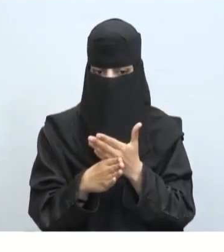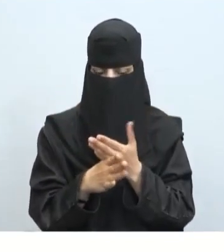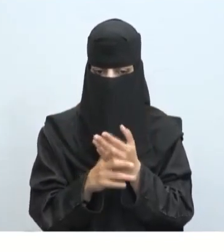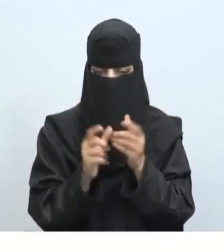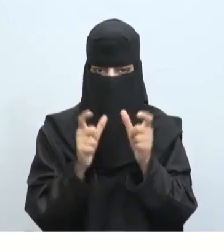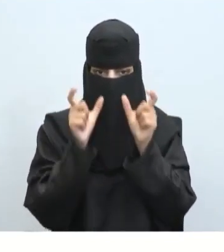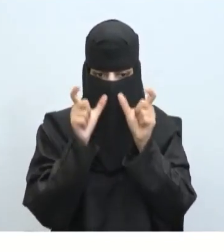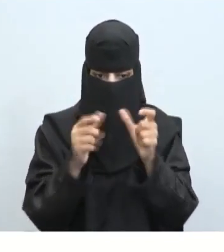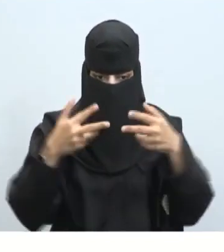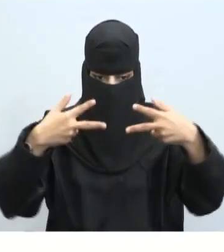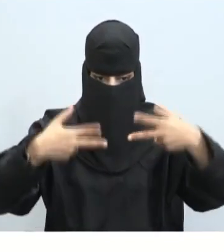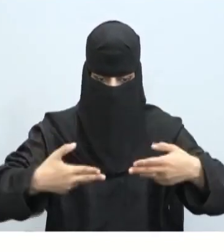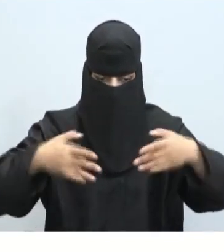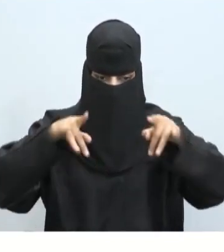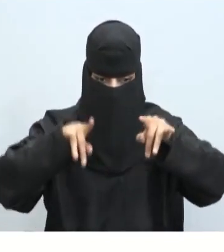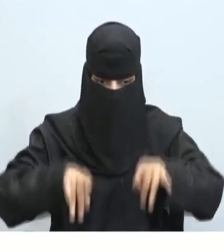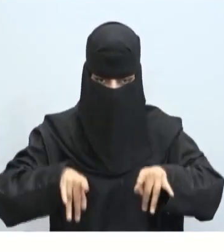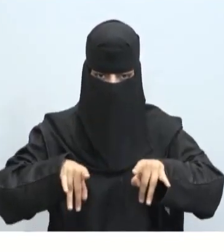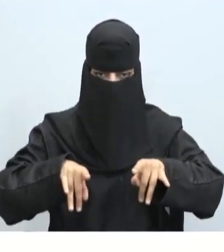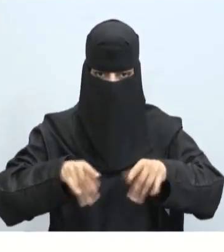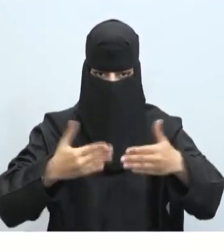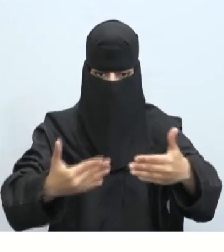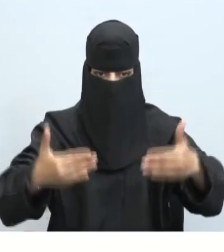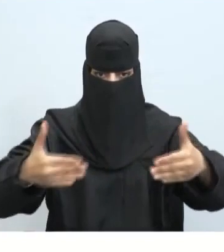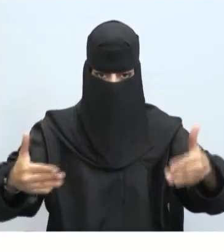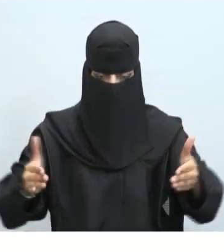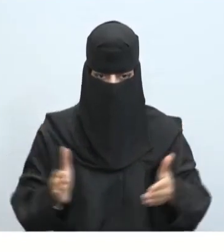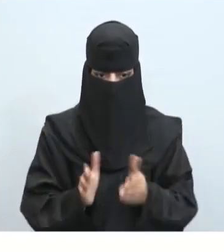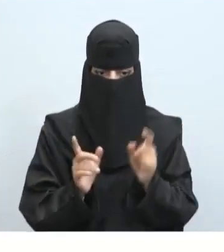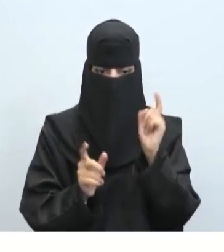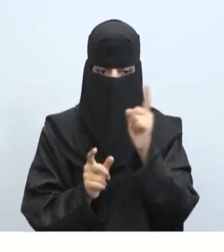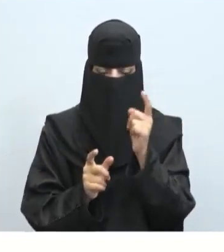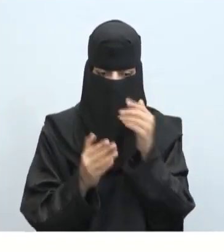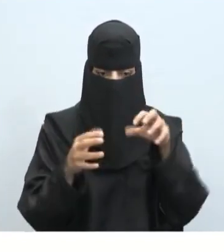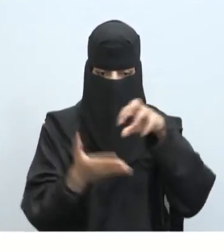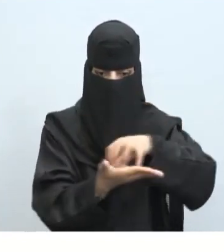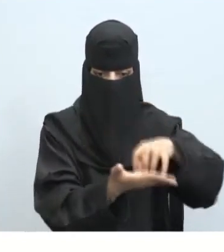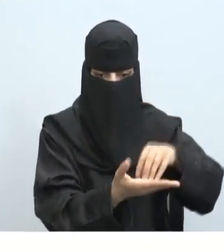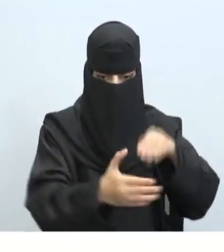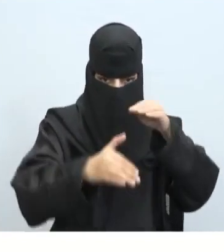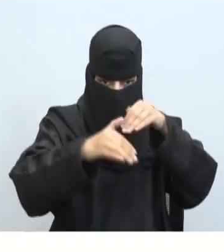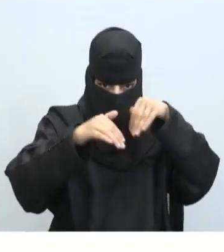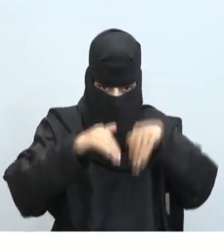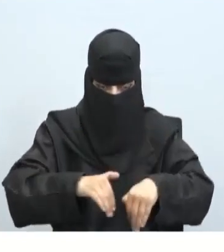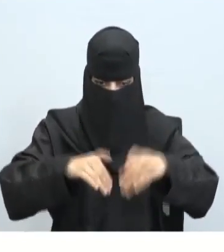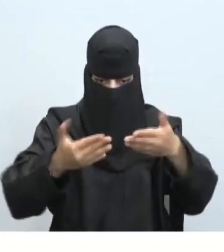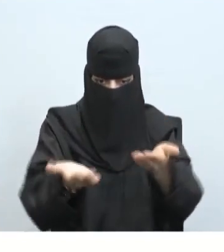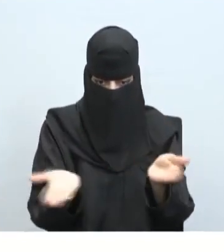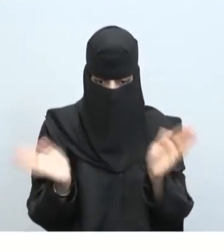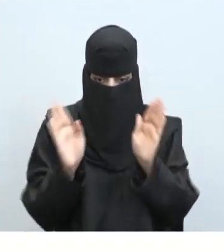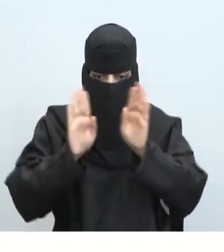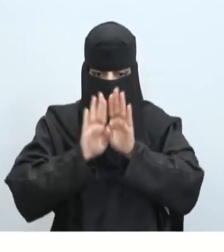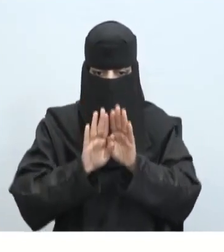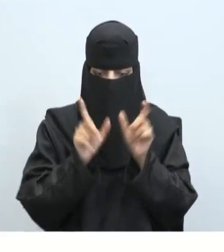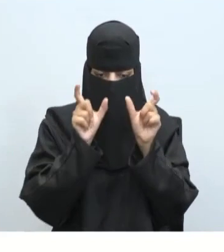لحمايه حدود الدوله وهي مدن صغيره محصنه تحتوي على اماكن